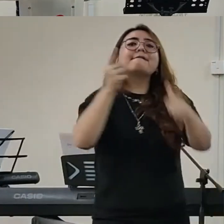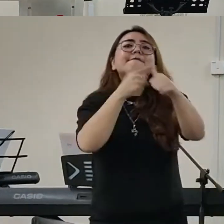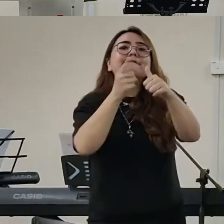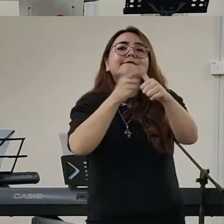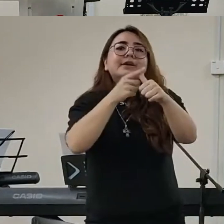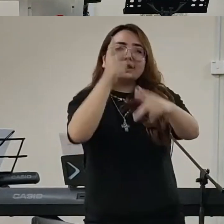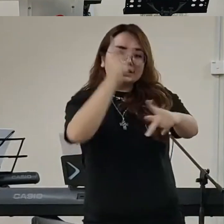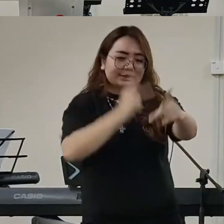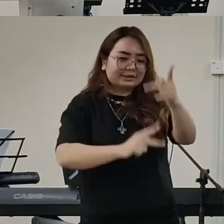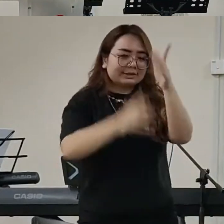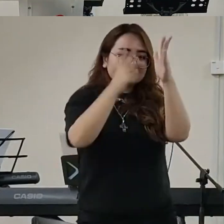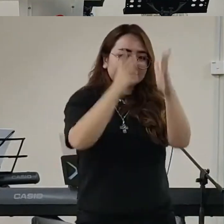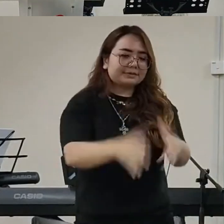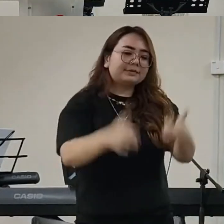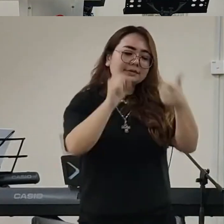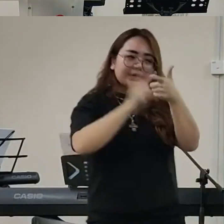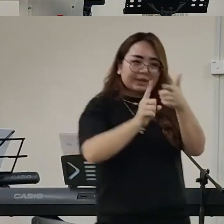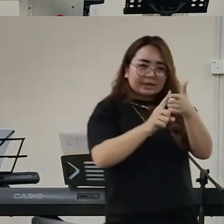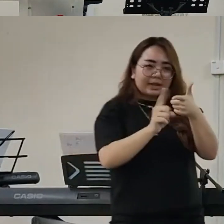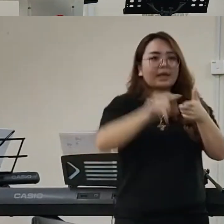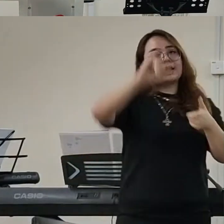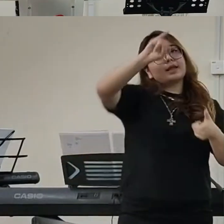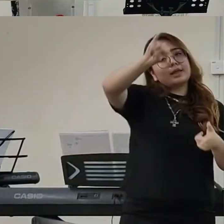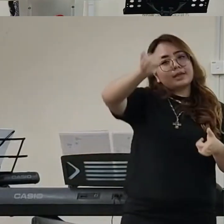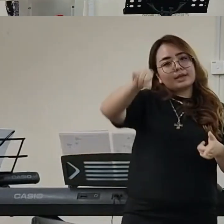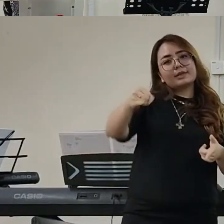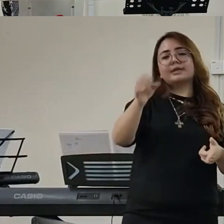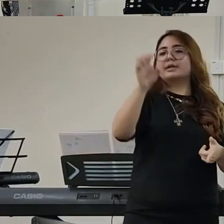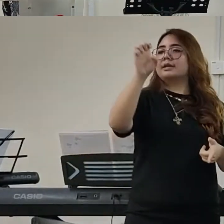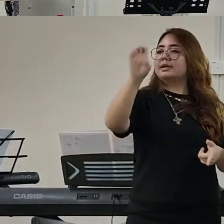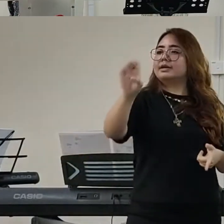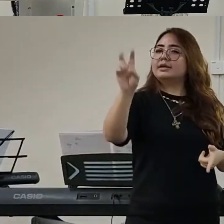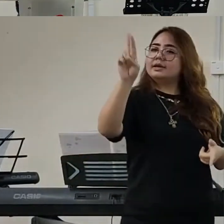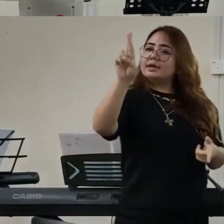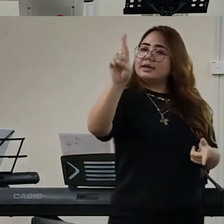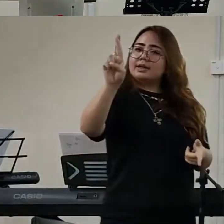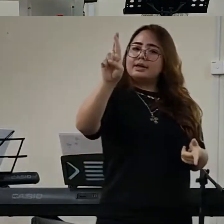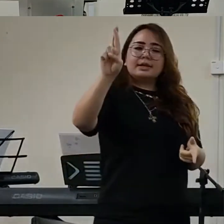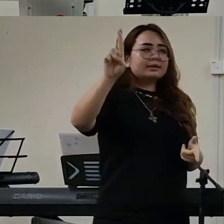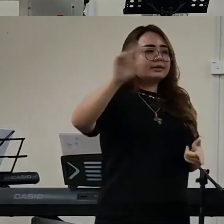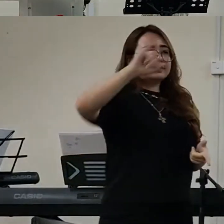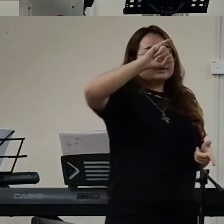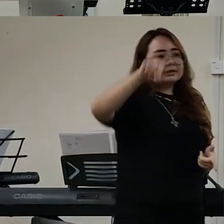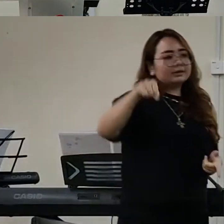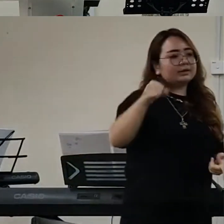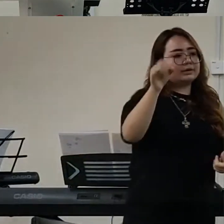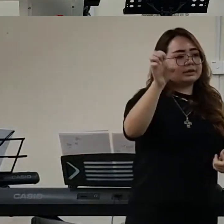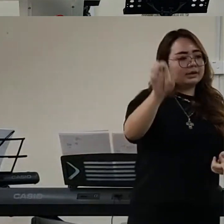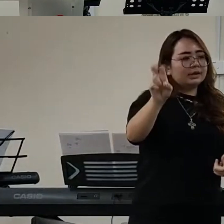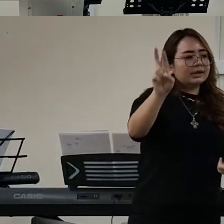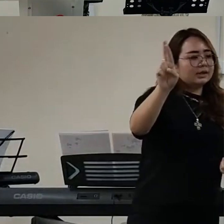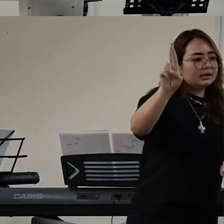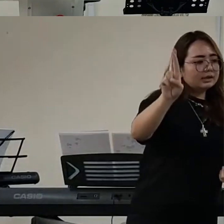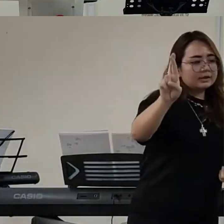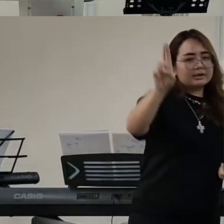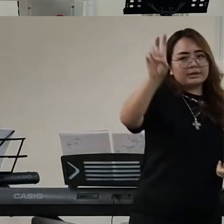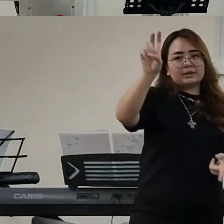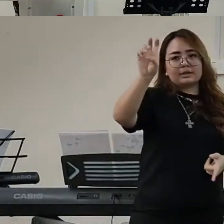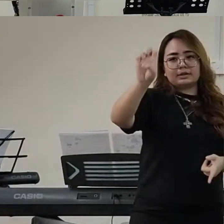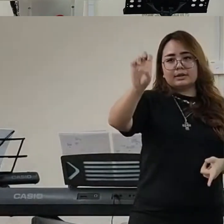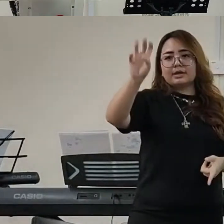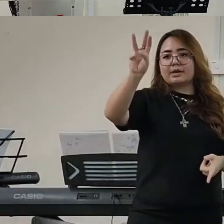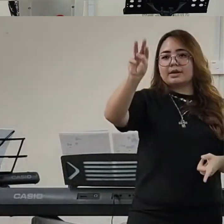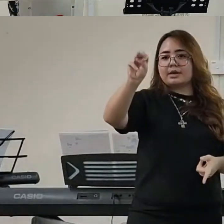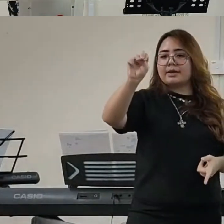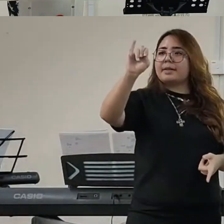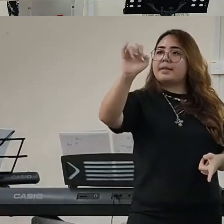is Jeremiah. 第二是耶利米。 These are major prophets. The third book is not a prophet.The third book